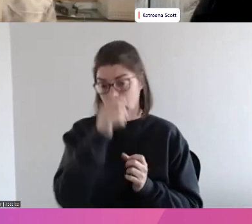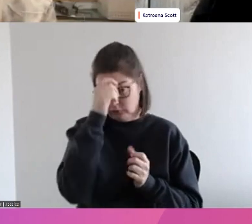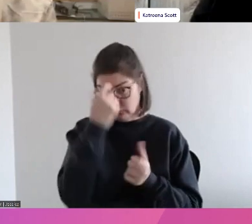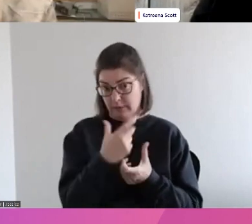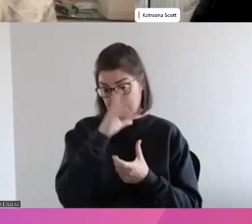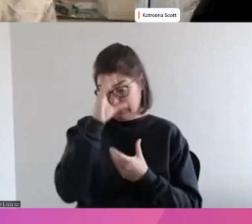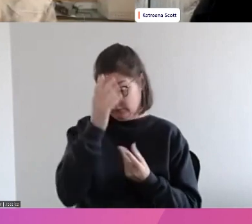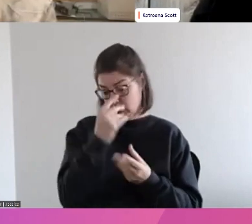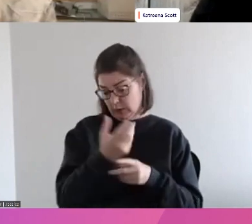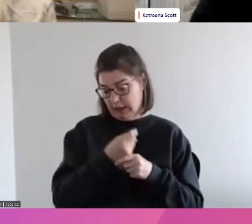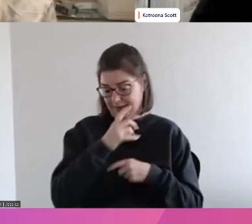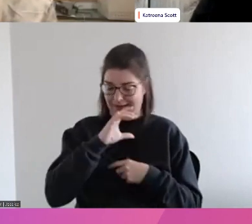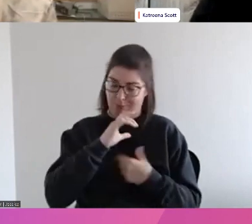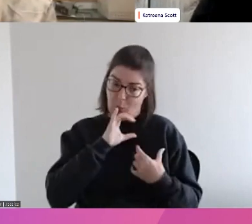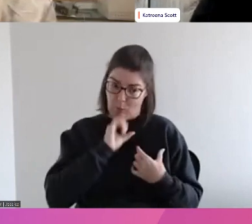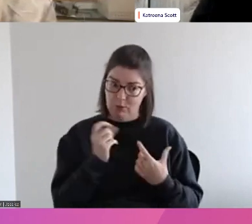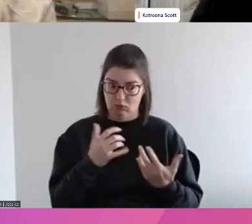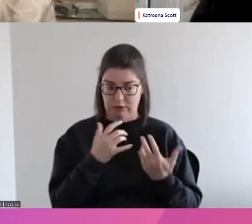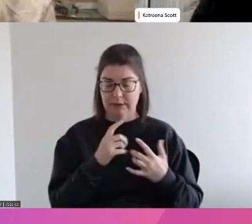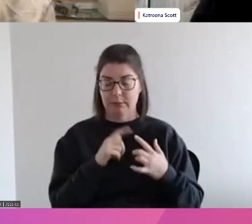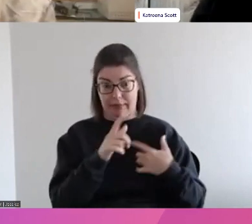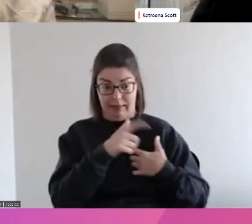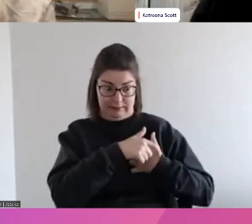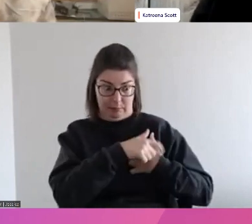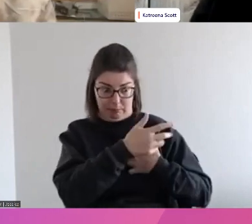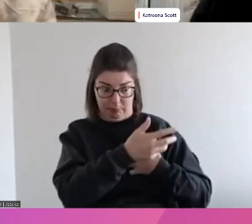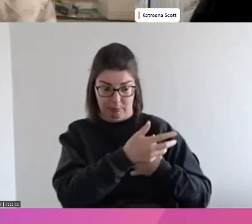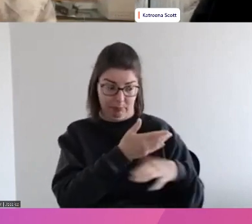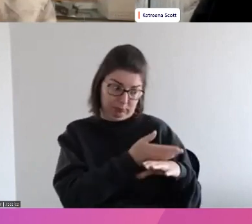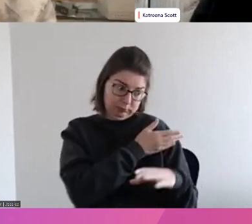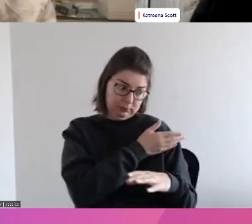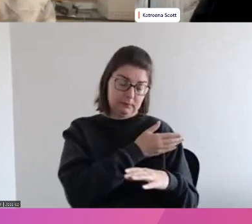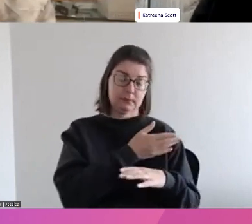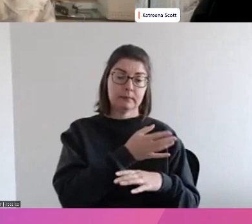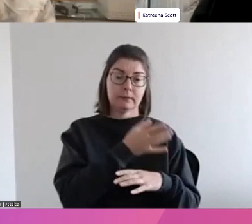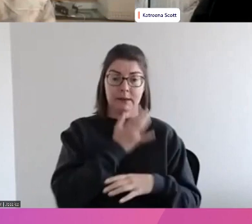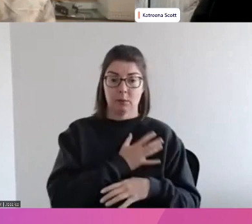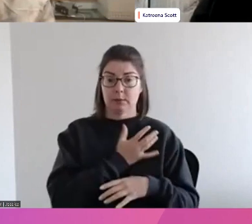que, vous savez, les données sont un peu vieillies maintenant, mais